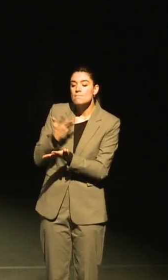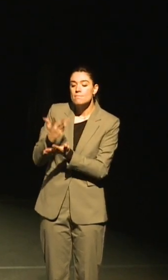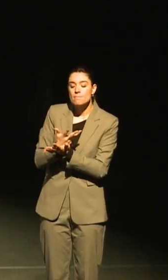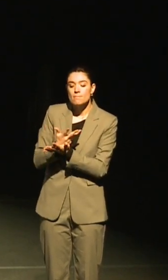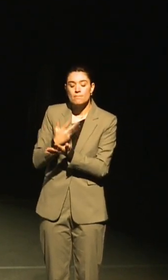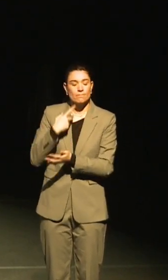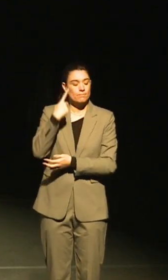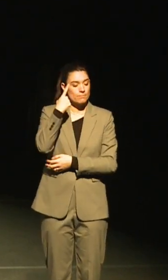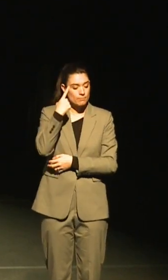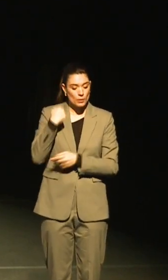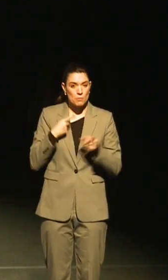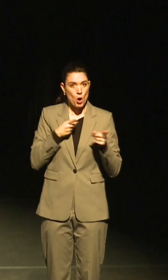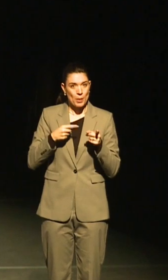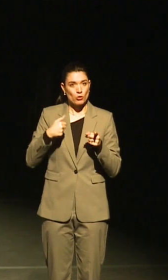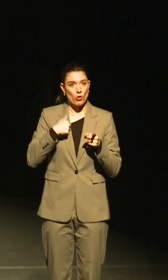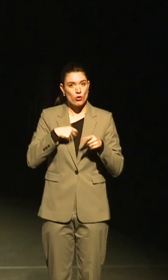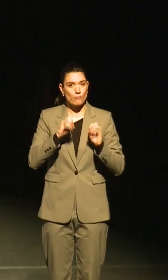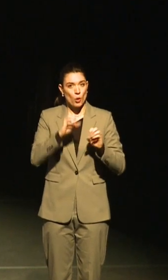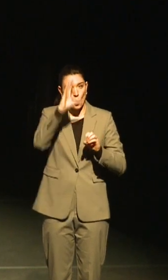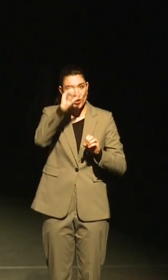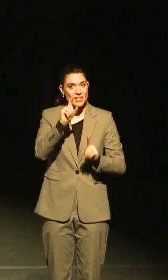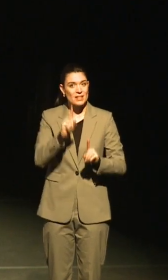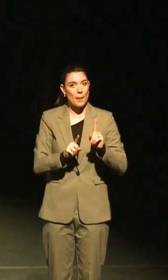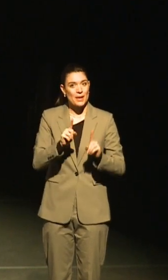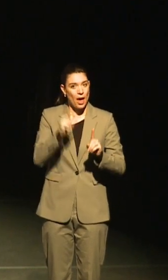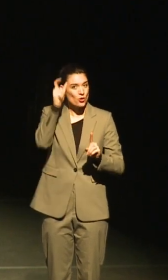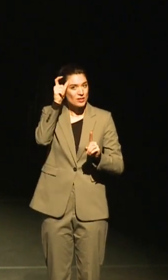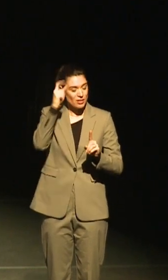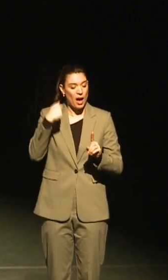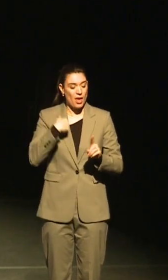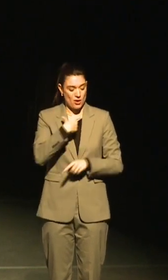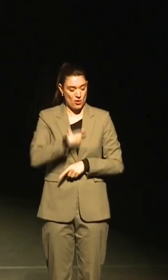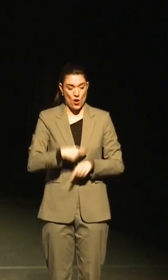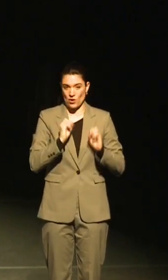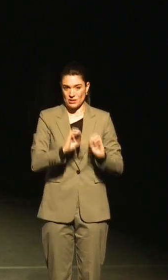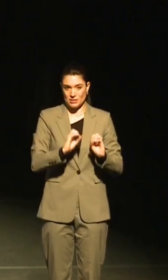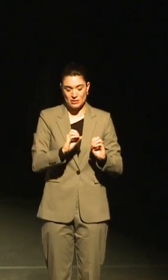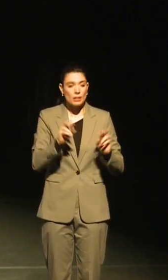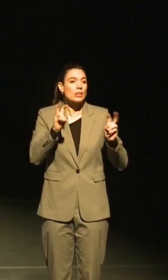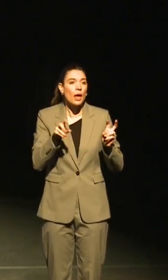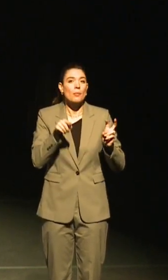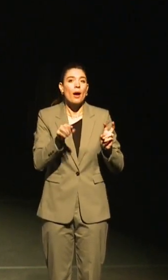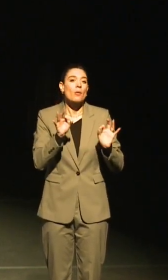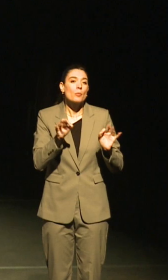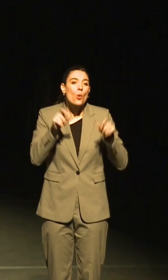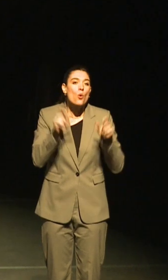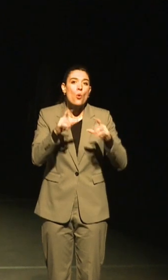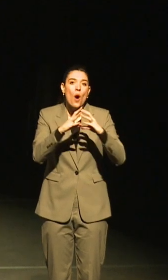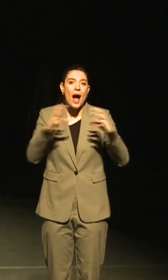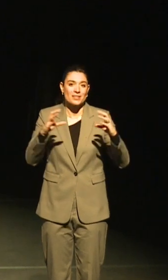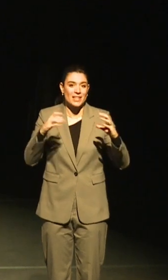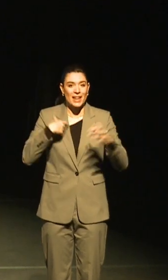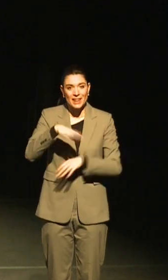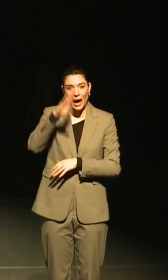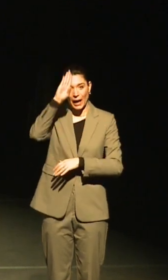umane in estate alla Milano chiedo sempre ai ragazzi quando voi pensate a un capo del personale che se fosse un animale